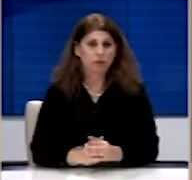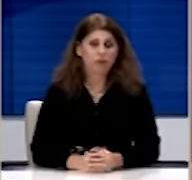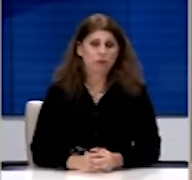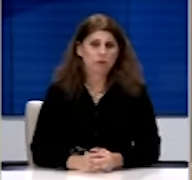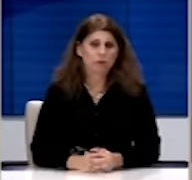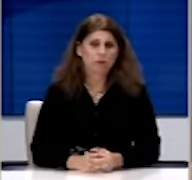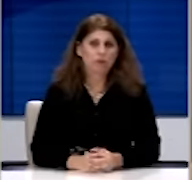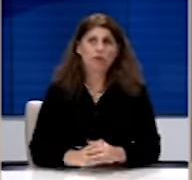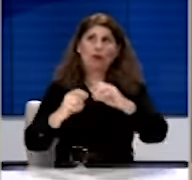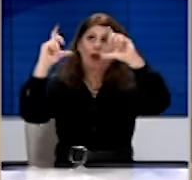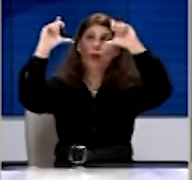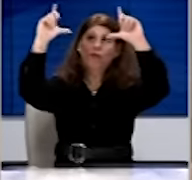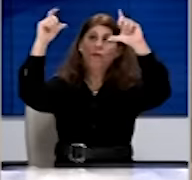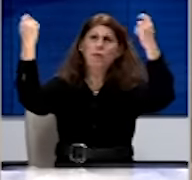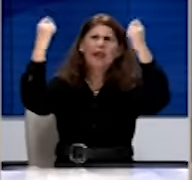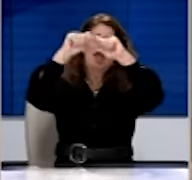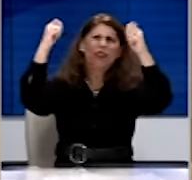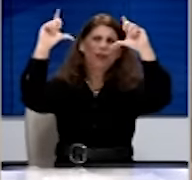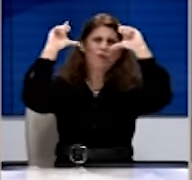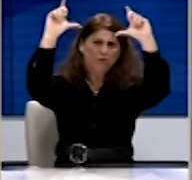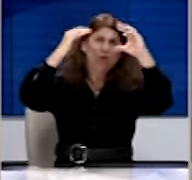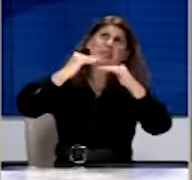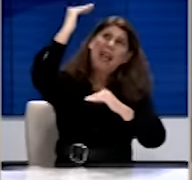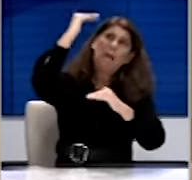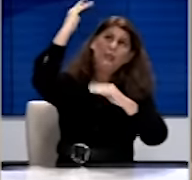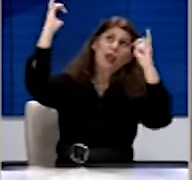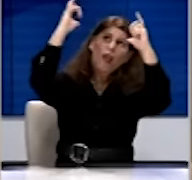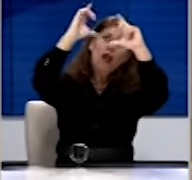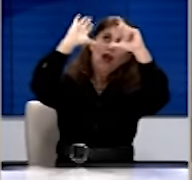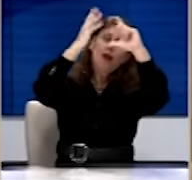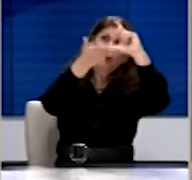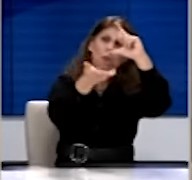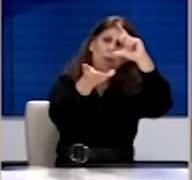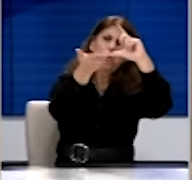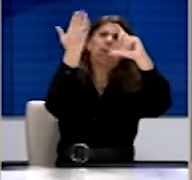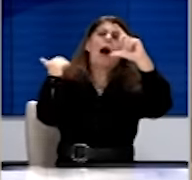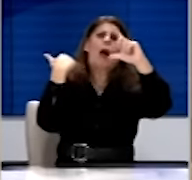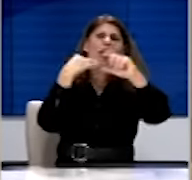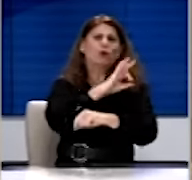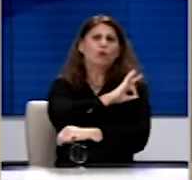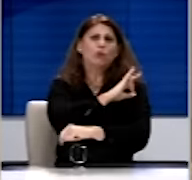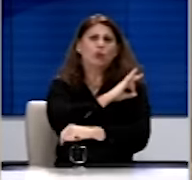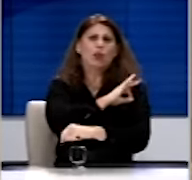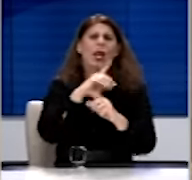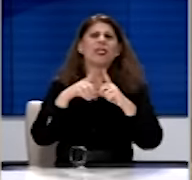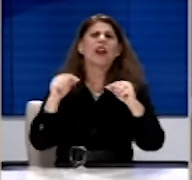ο Φεγγίτης μέσα σε αίθουσα διδασκαλίας του 7ου Νηπιαγωγείου της